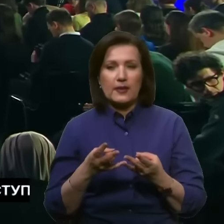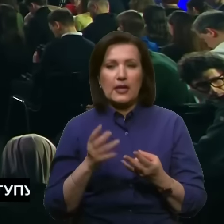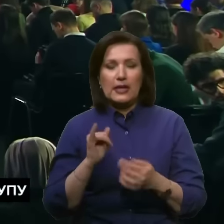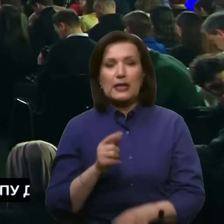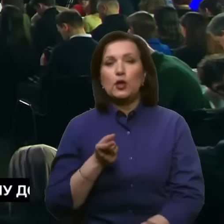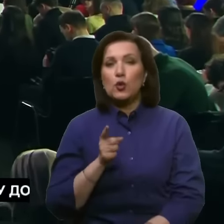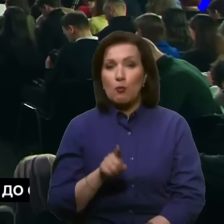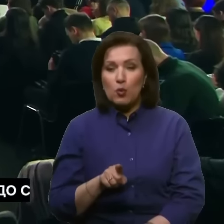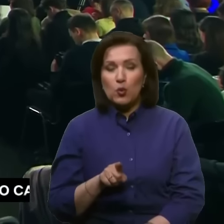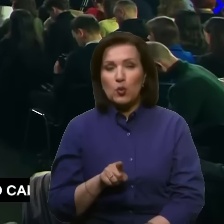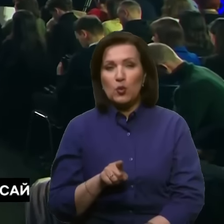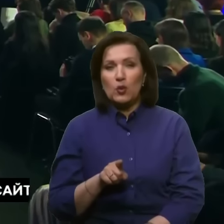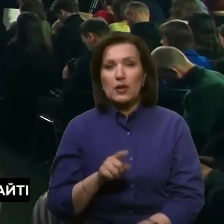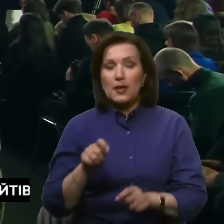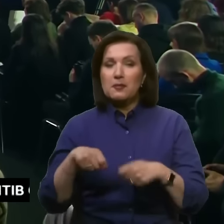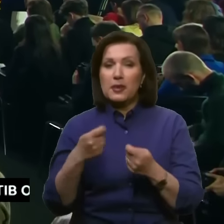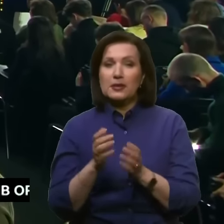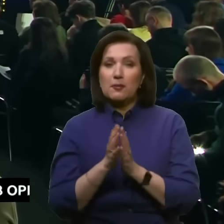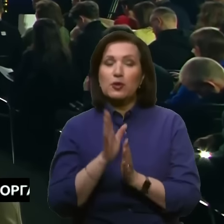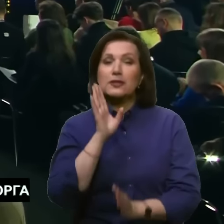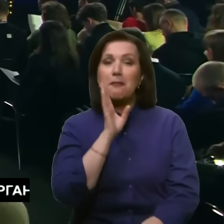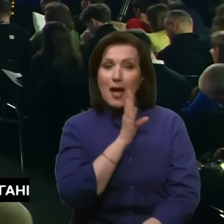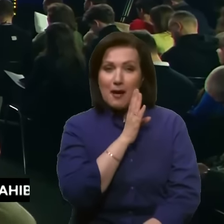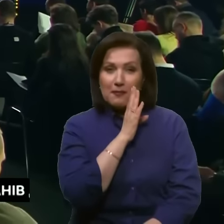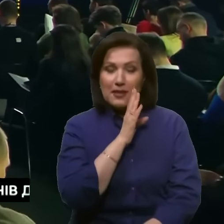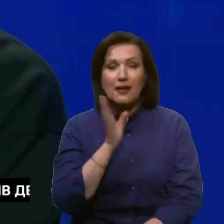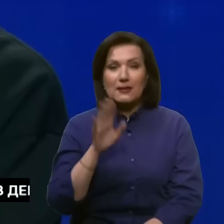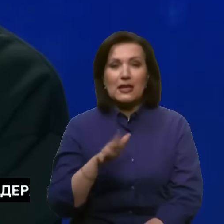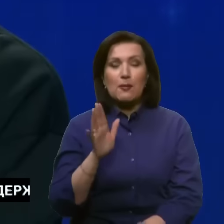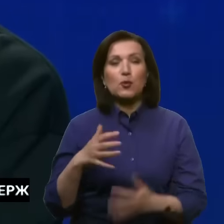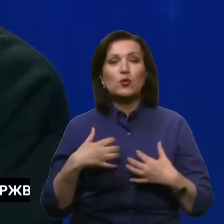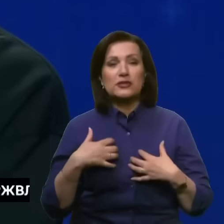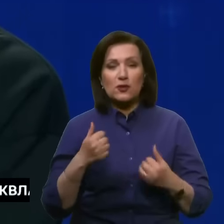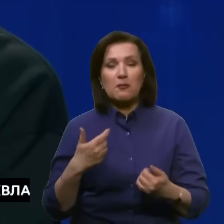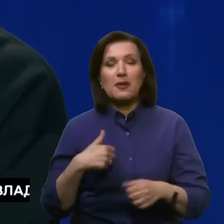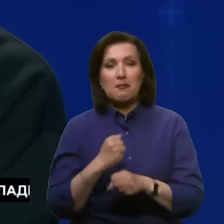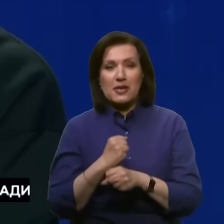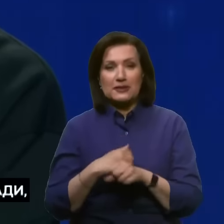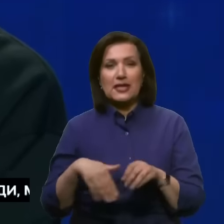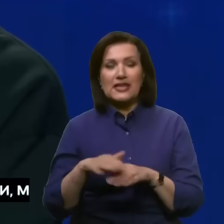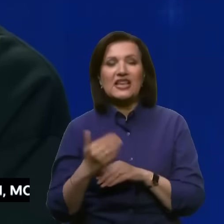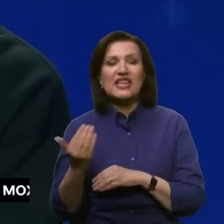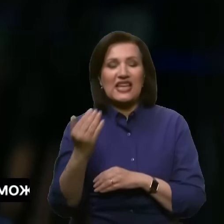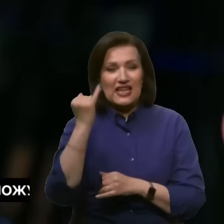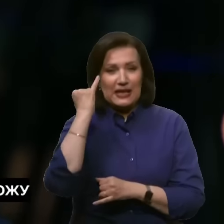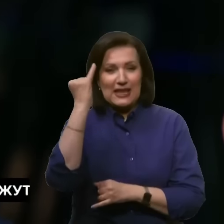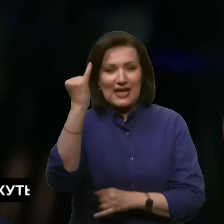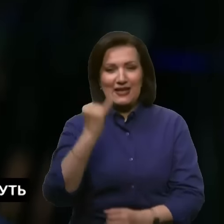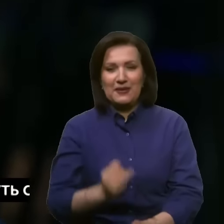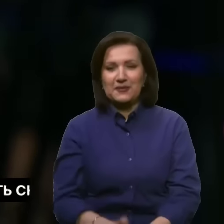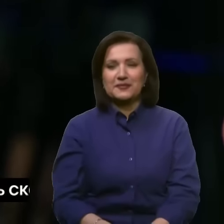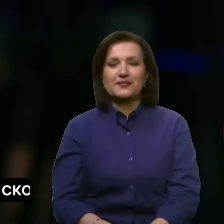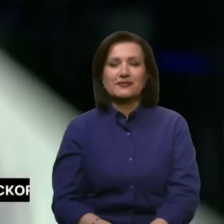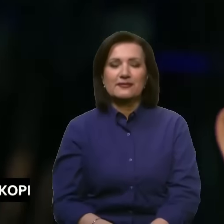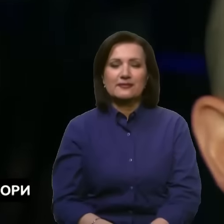І тому передайте, будь ласка, мамі, нехай буде здорова, ми працюємо над її ідеєю.